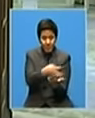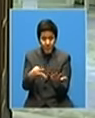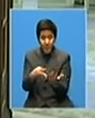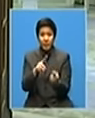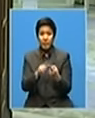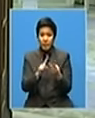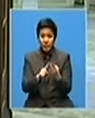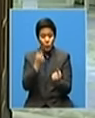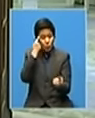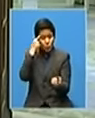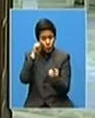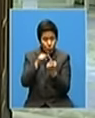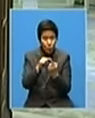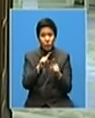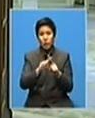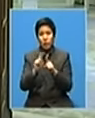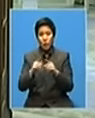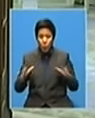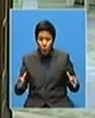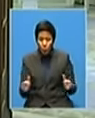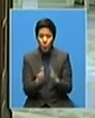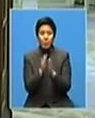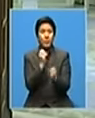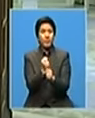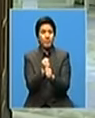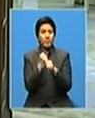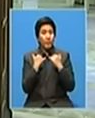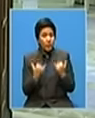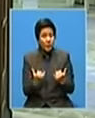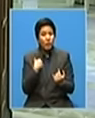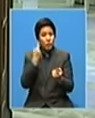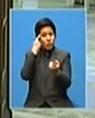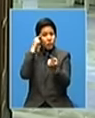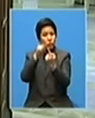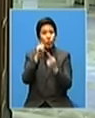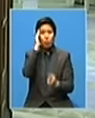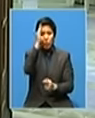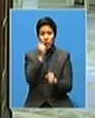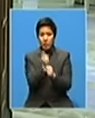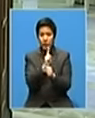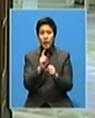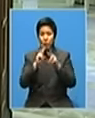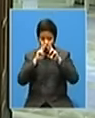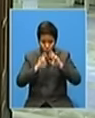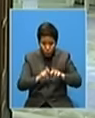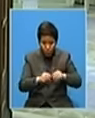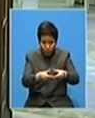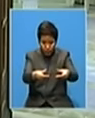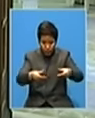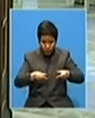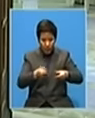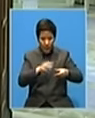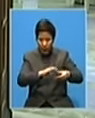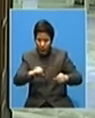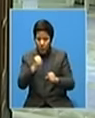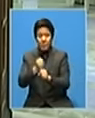ของวัตถุประสงค์ที่ร่วมกันนะครับแล้วก็นำไปสู่การนำงานวิจัยไปใช้ประโยชน์อย่างเต็มที่โด